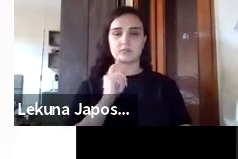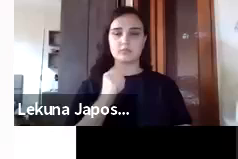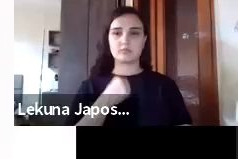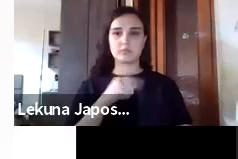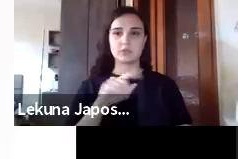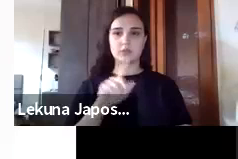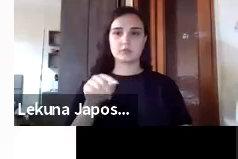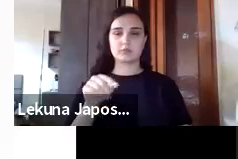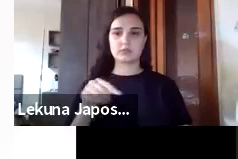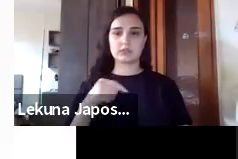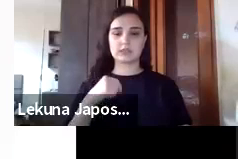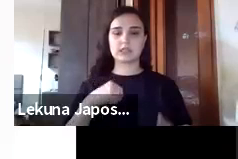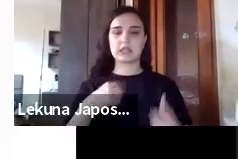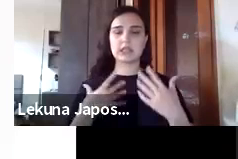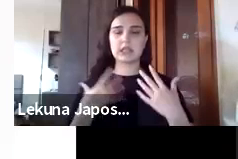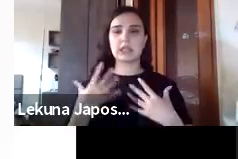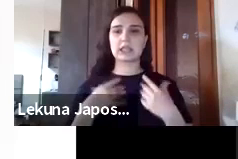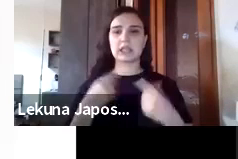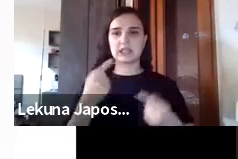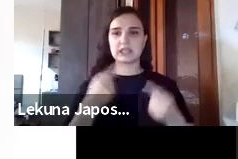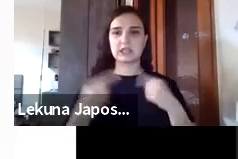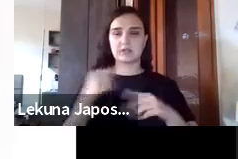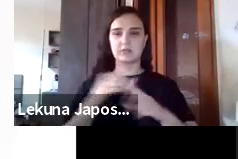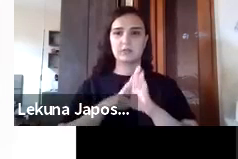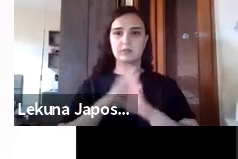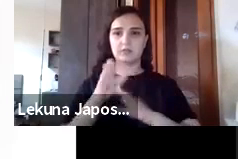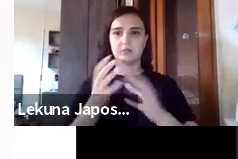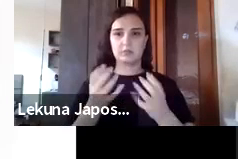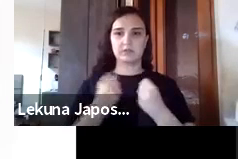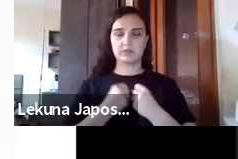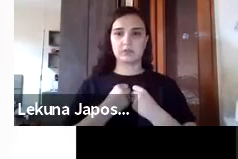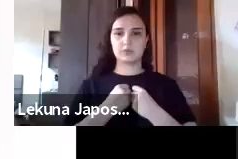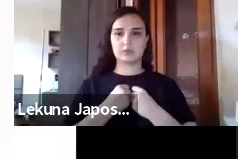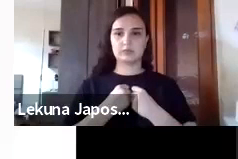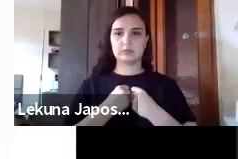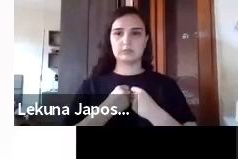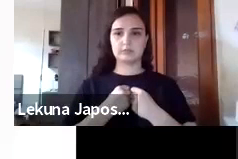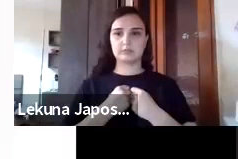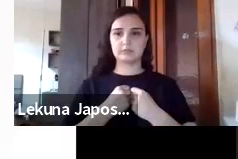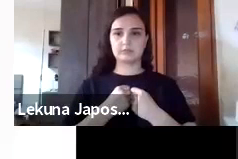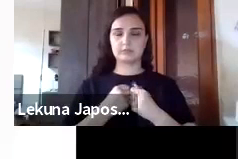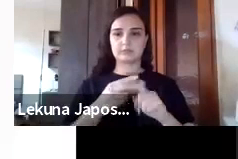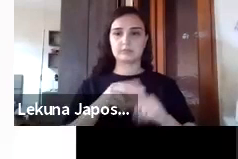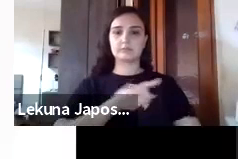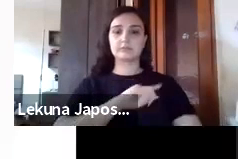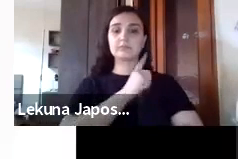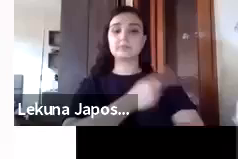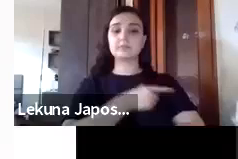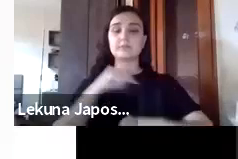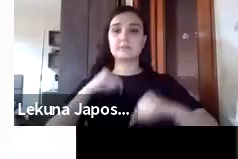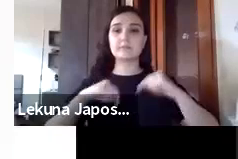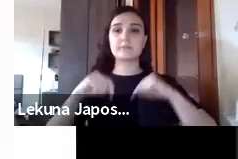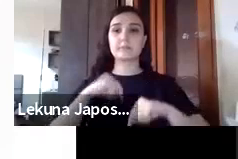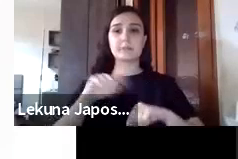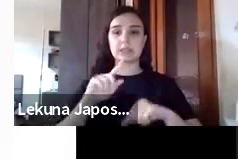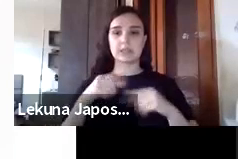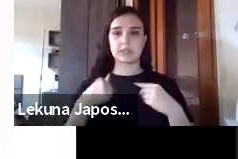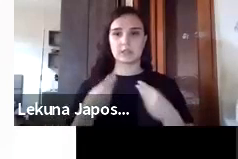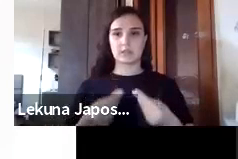ეს ენერგეტიკა ისევ მივიღო და ავიქსო ამ ენერგიით და ამ ძალებით, რაც